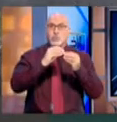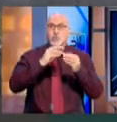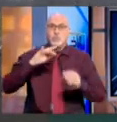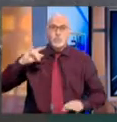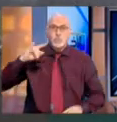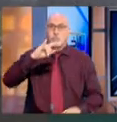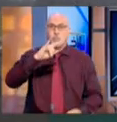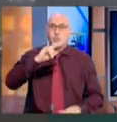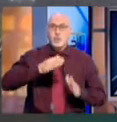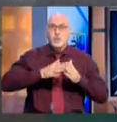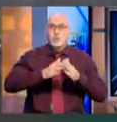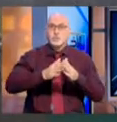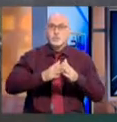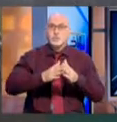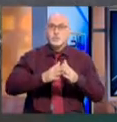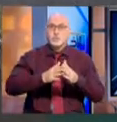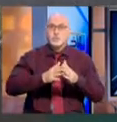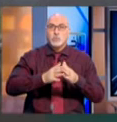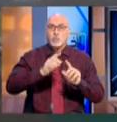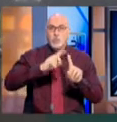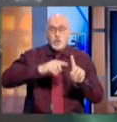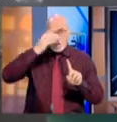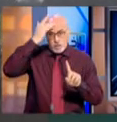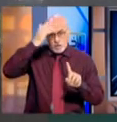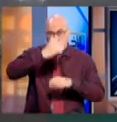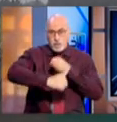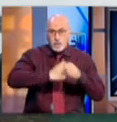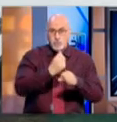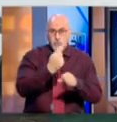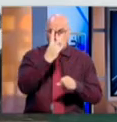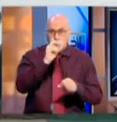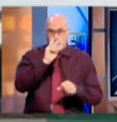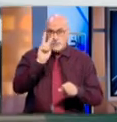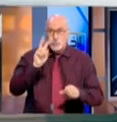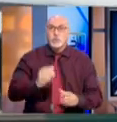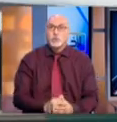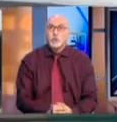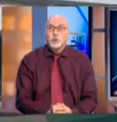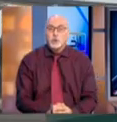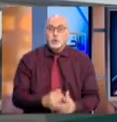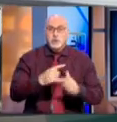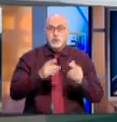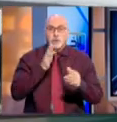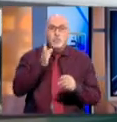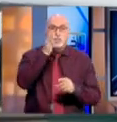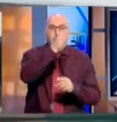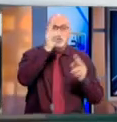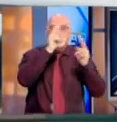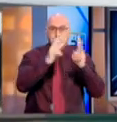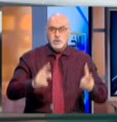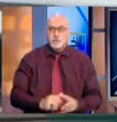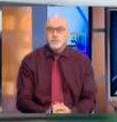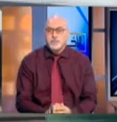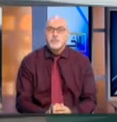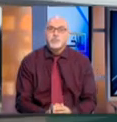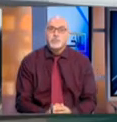الجوي والبحري للمسافرين خلال موسم الاصطياف 2022 نحو مختلف الوجهات الدولية.